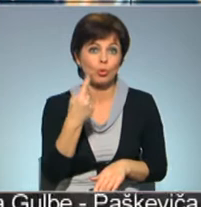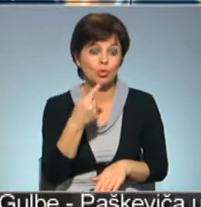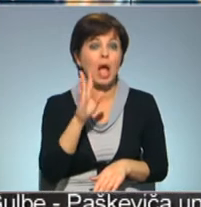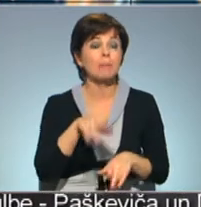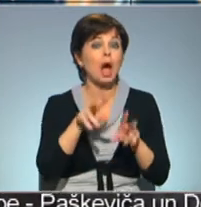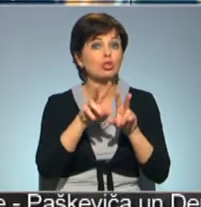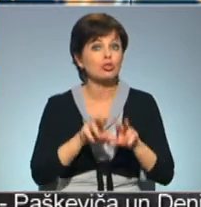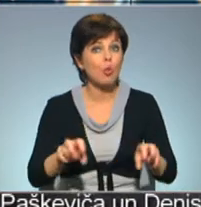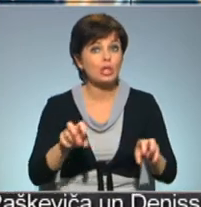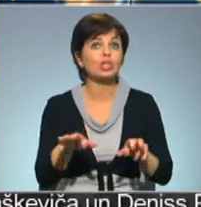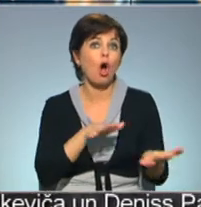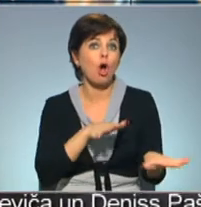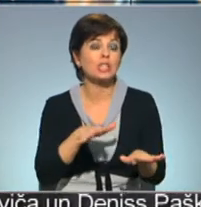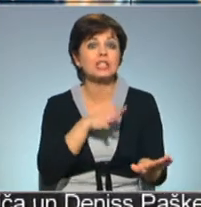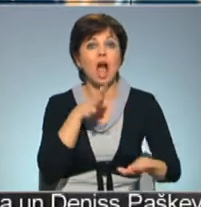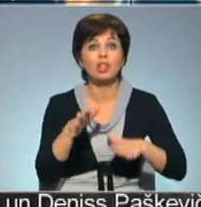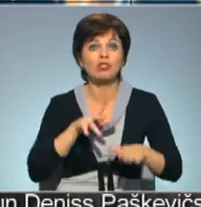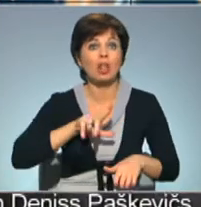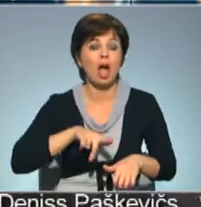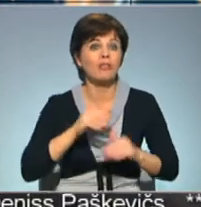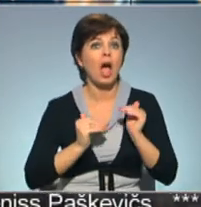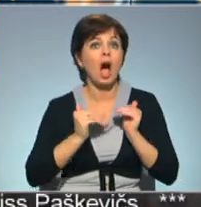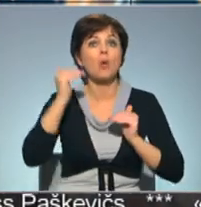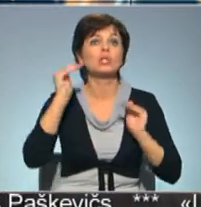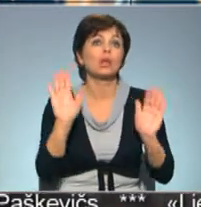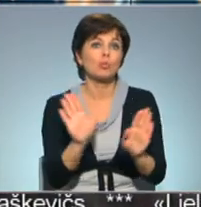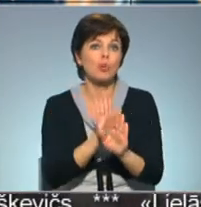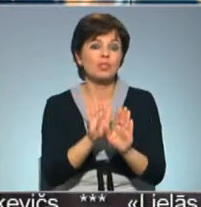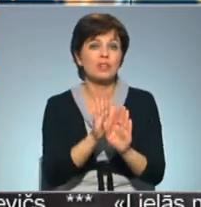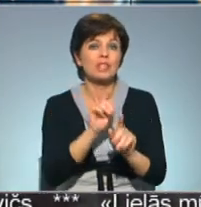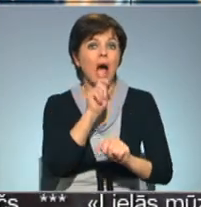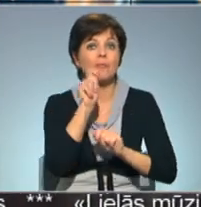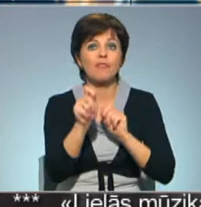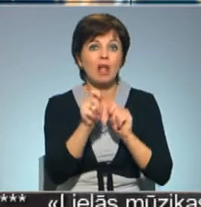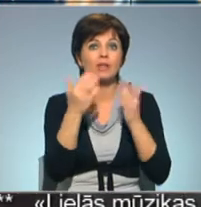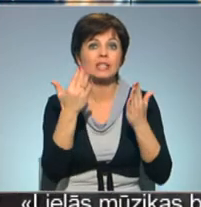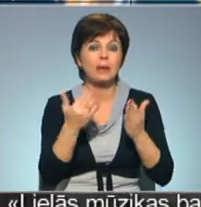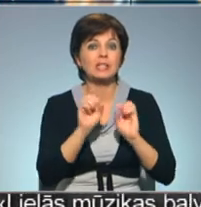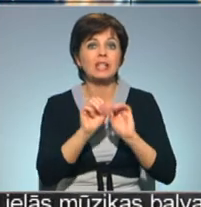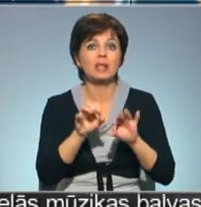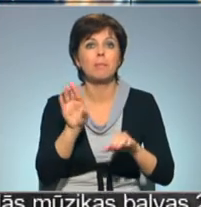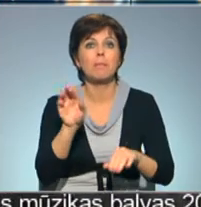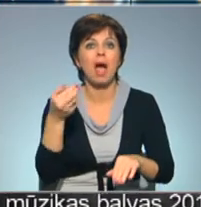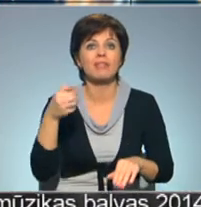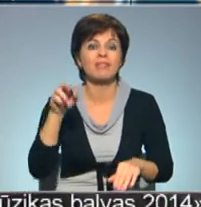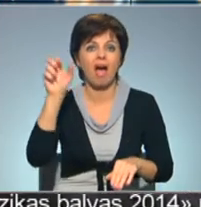Par žūrijas un organizatoru gatavošanos Latvijā augstākā mūzikas apbalvojuma ceremonijai stāstīs Madara Rudzīte.